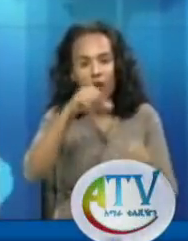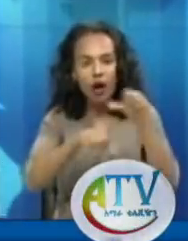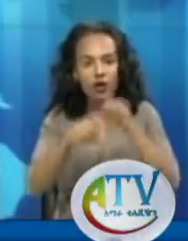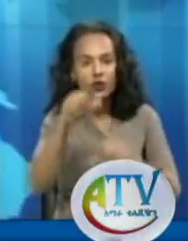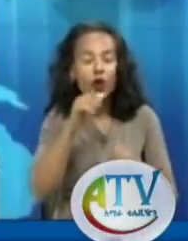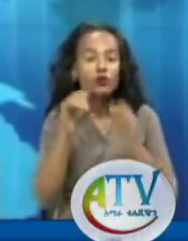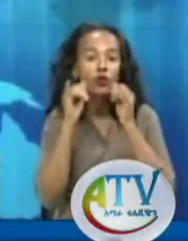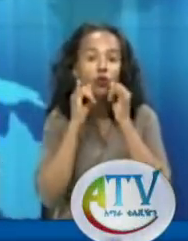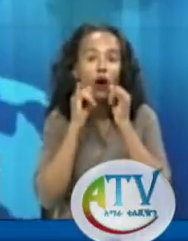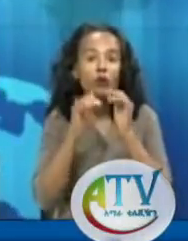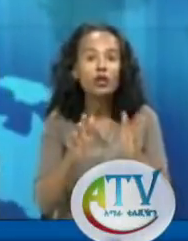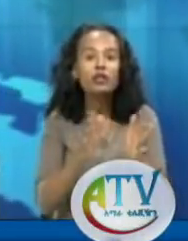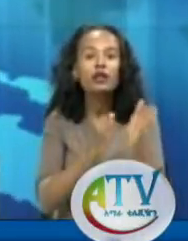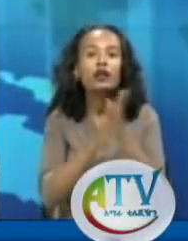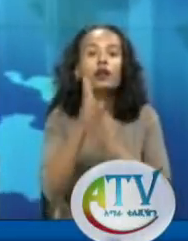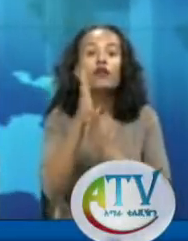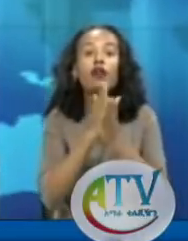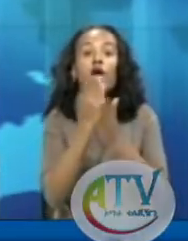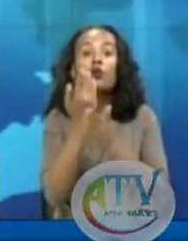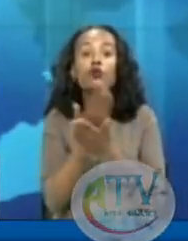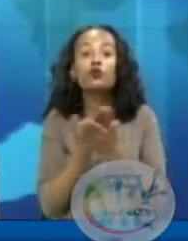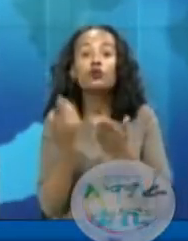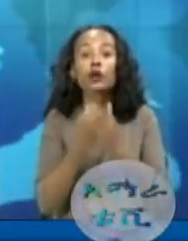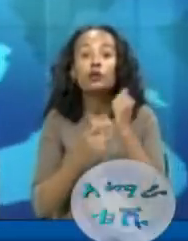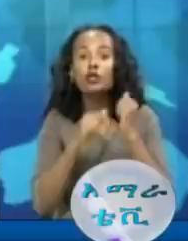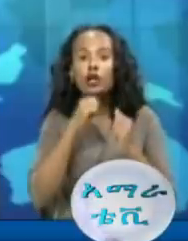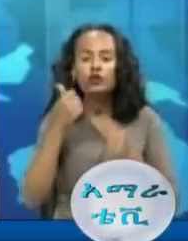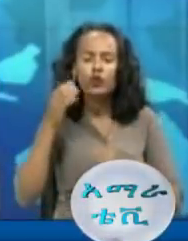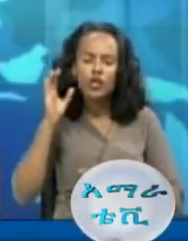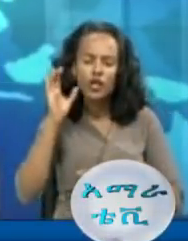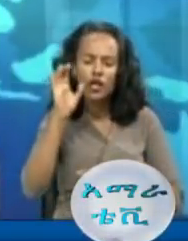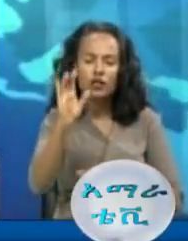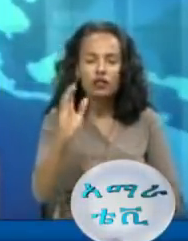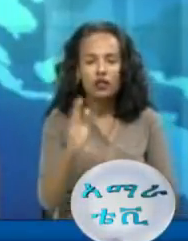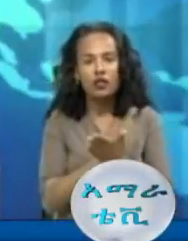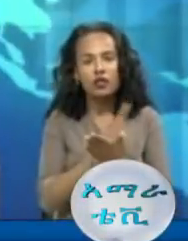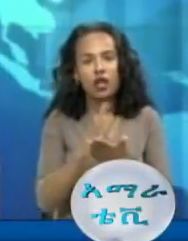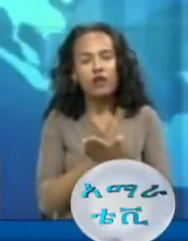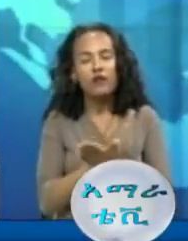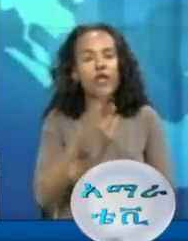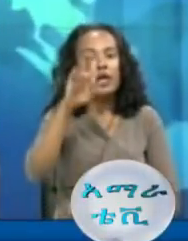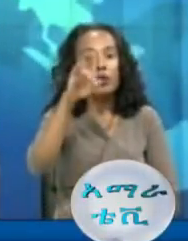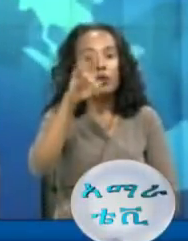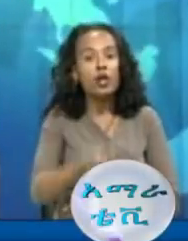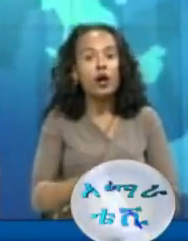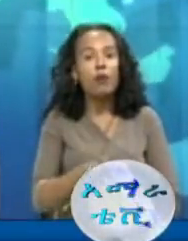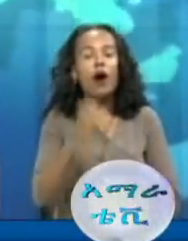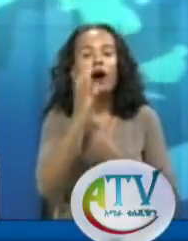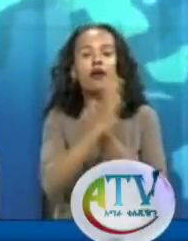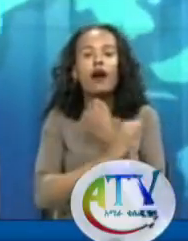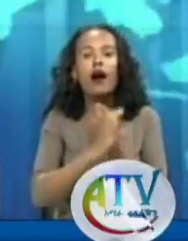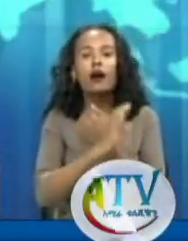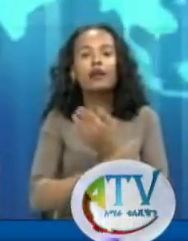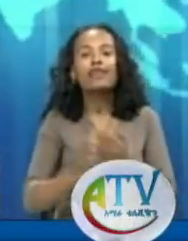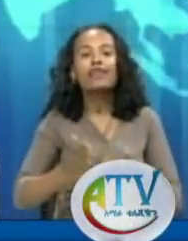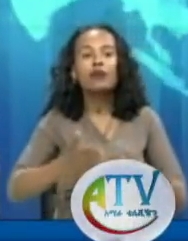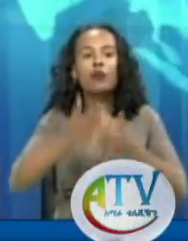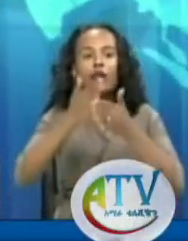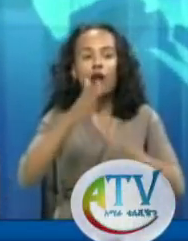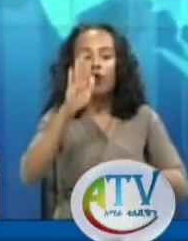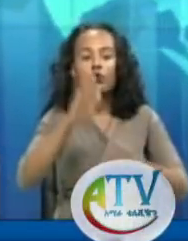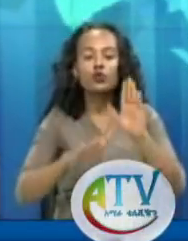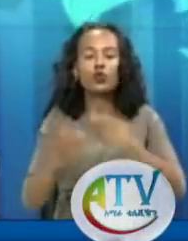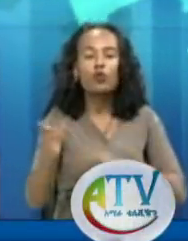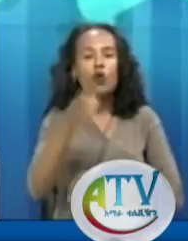مابركت يفلاغوت قداي ساهون يقد لنسات تفبت يميقبا يهاجر جنباتا قوزو مهوني